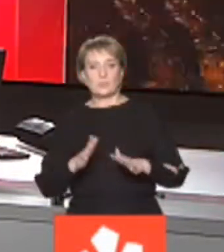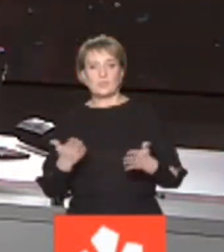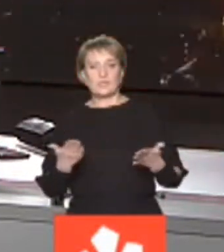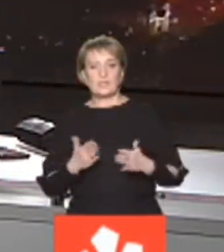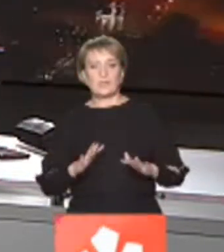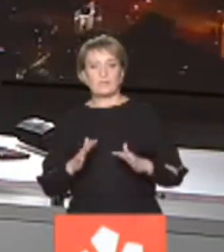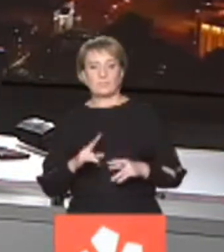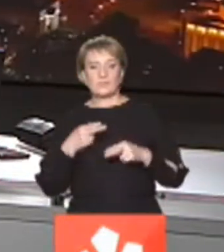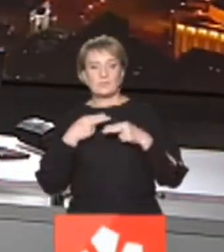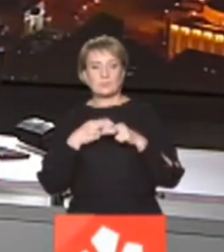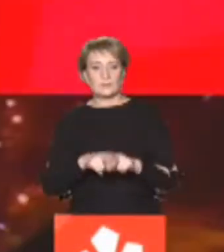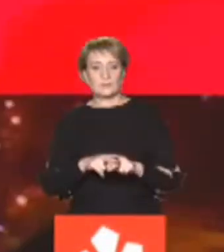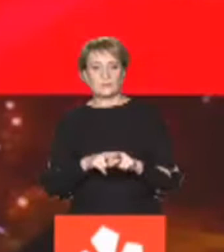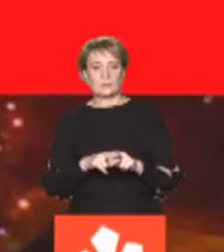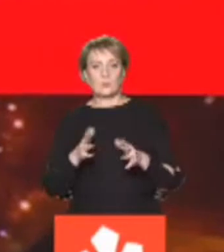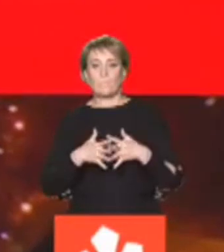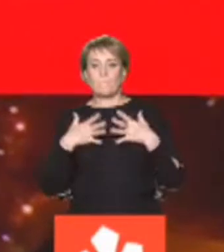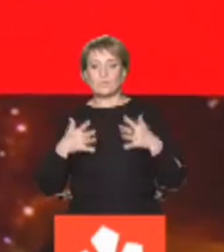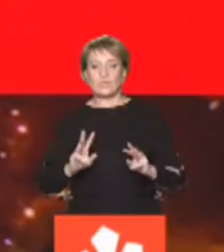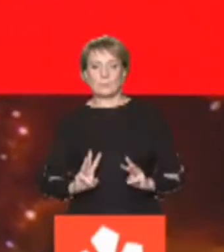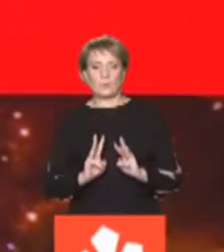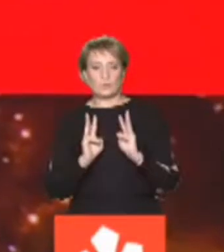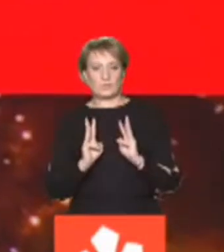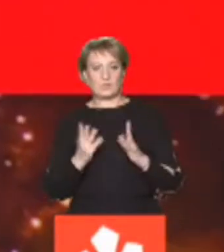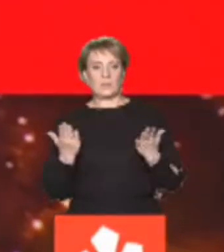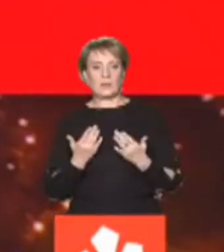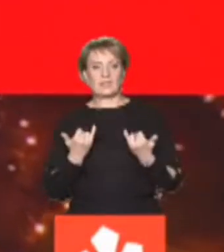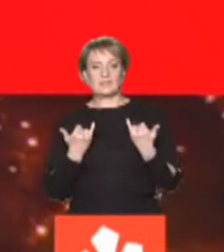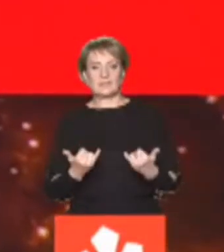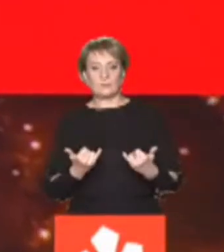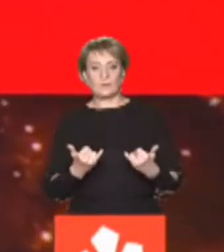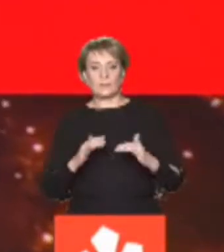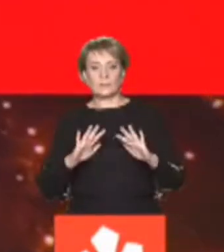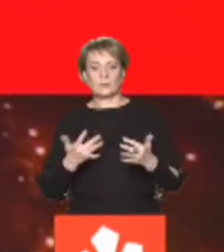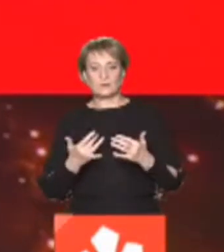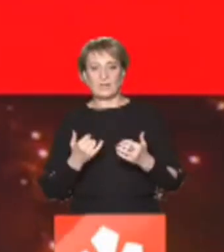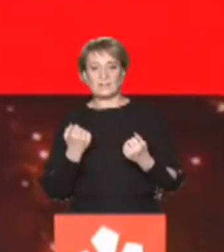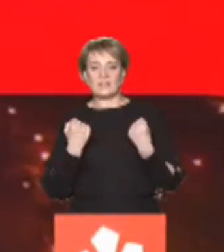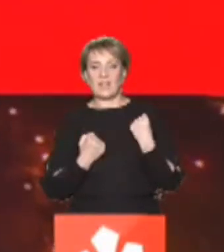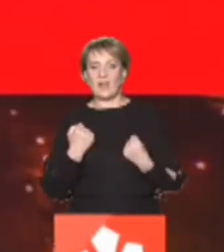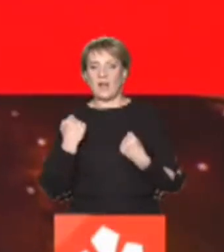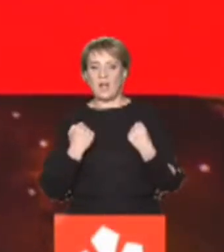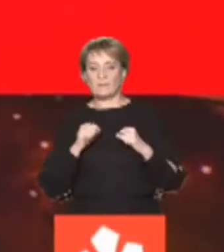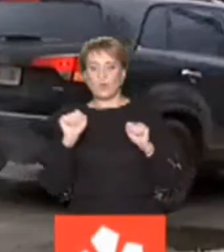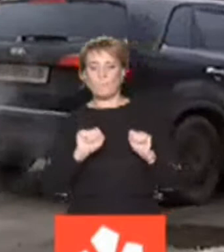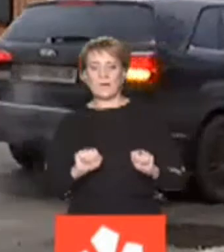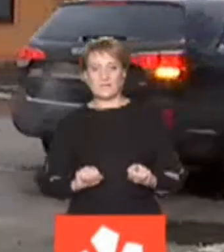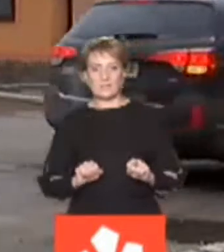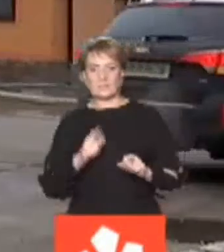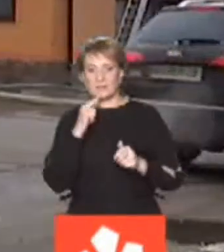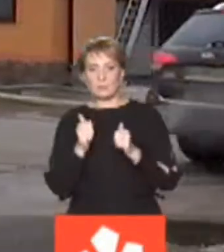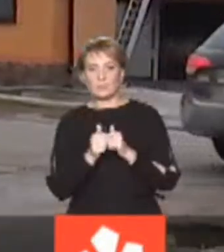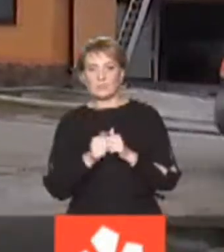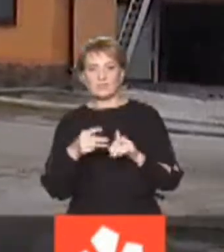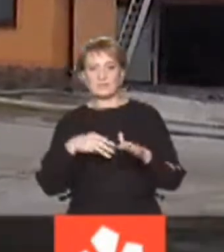відбуваються в столиці, зокрема, і про масштабну пожежу, яка сьогодні сталася на автомийці, зайнялося на вулиці Тераспільській, поблизу